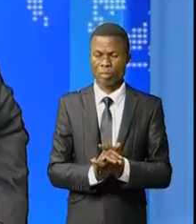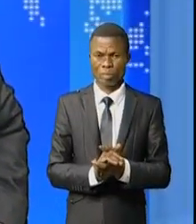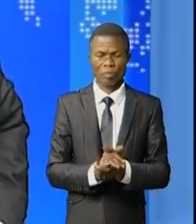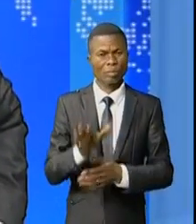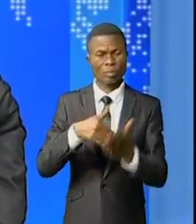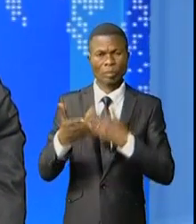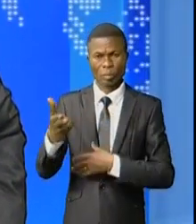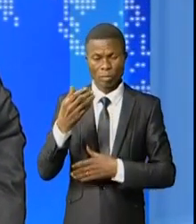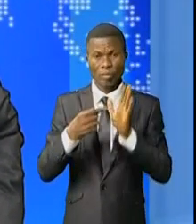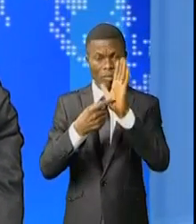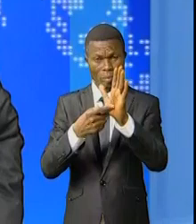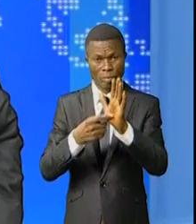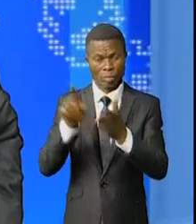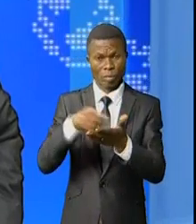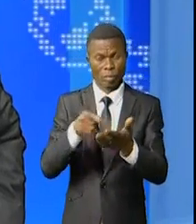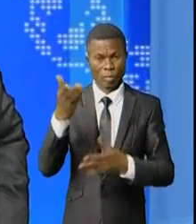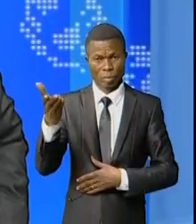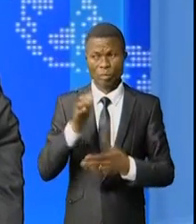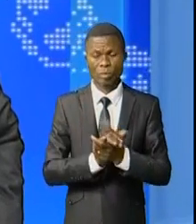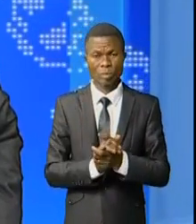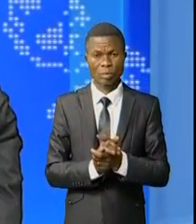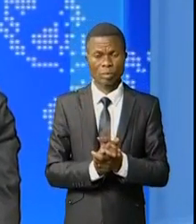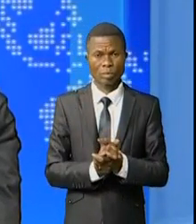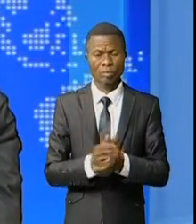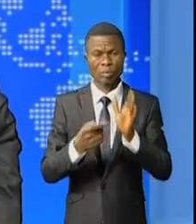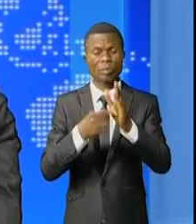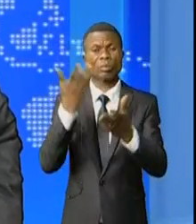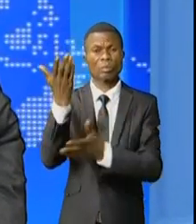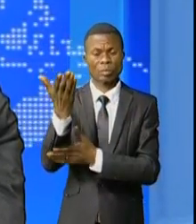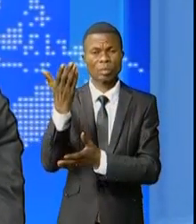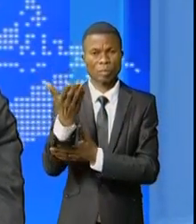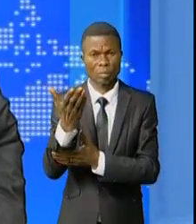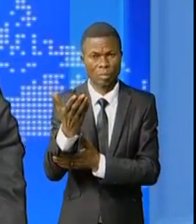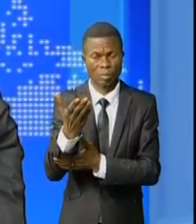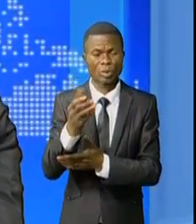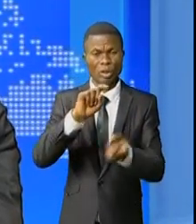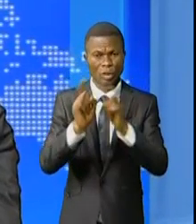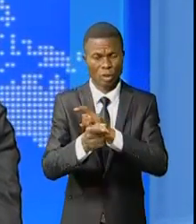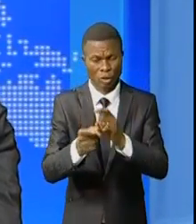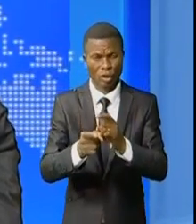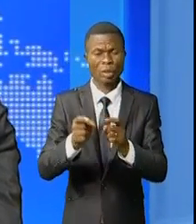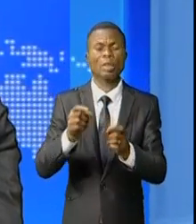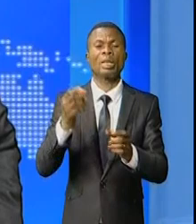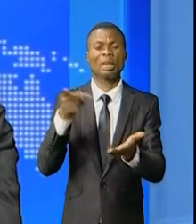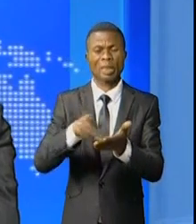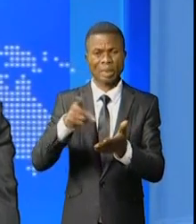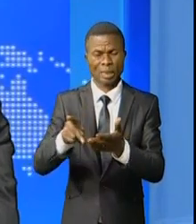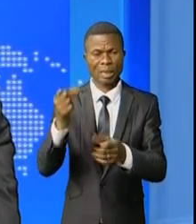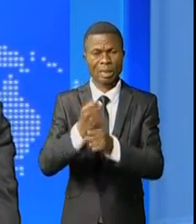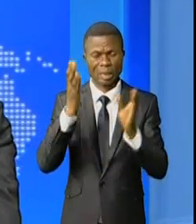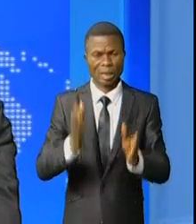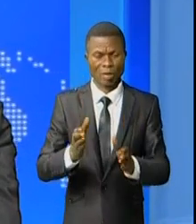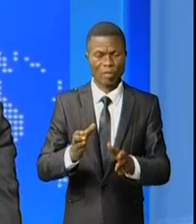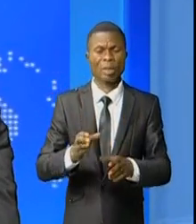en besogne. Vous avez corrigé avec moi qu'il s'est agi des revendications sur l'amélioration de leurs conditions socio-professionnelles des agents